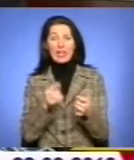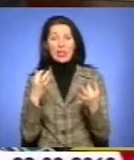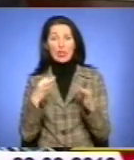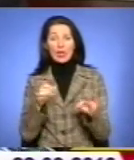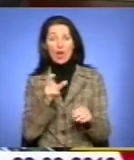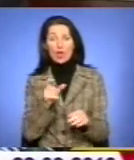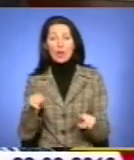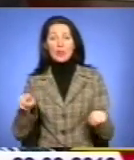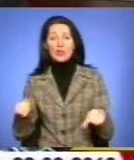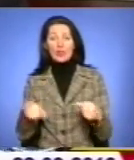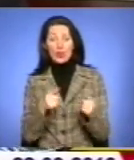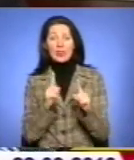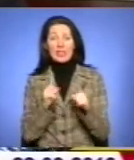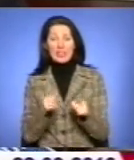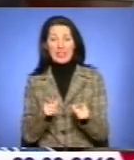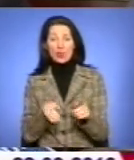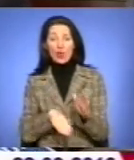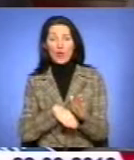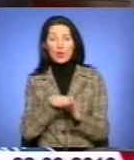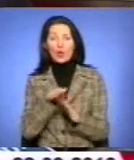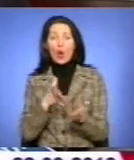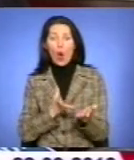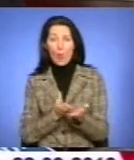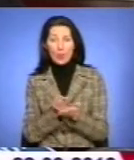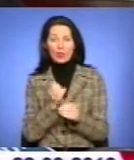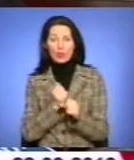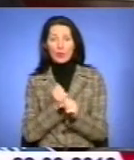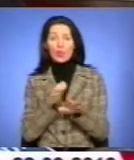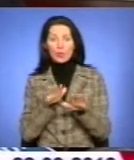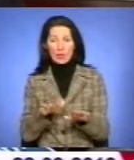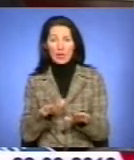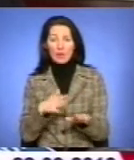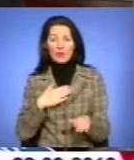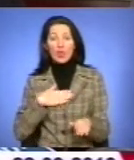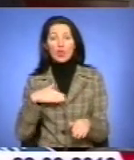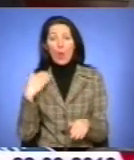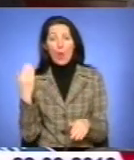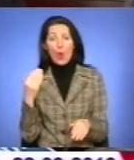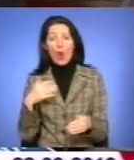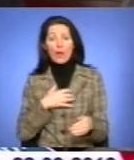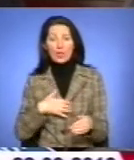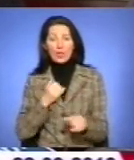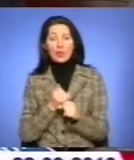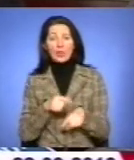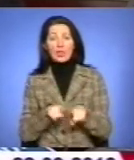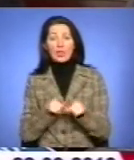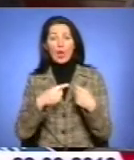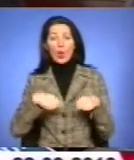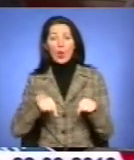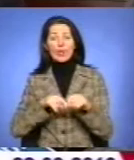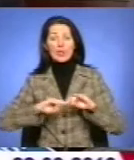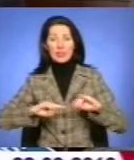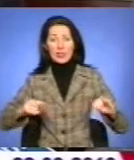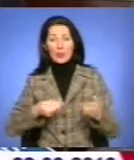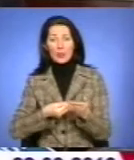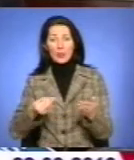людям створювати дійсно високооплачувані робочі місця. З нашого боку важливо робити от такий круглий стіл, підписувати цей меморандум,